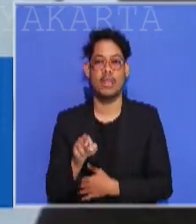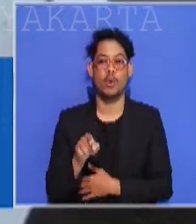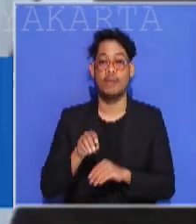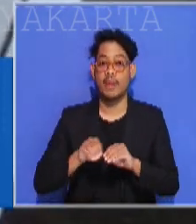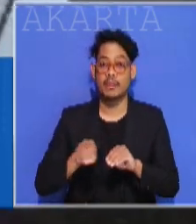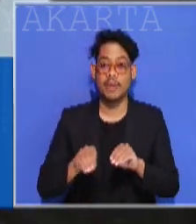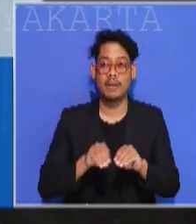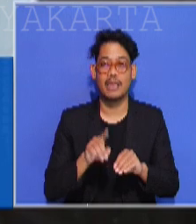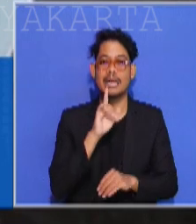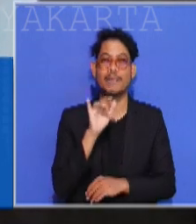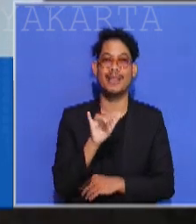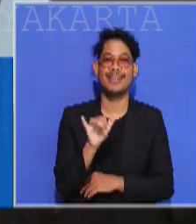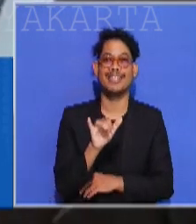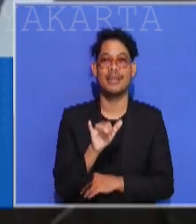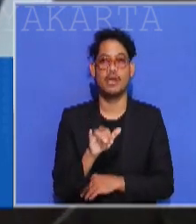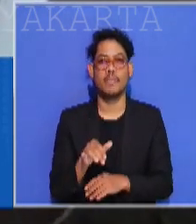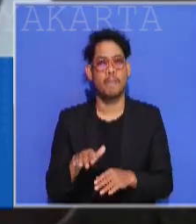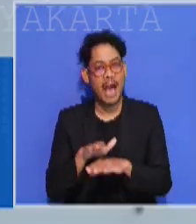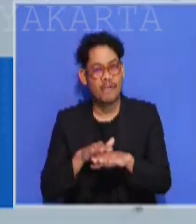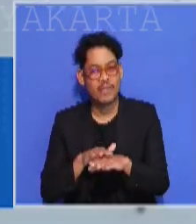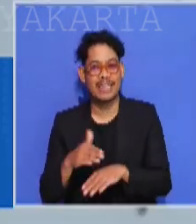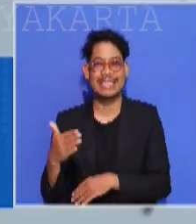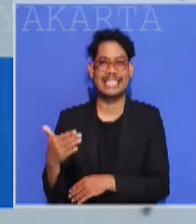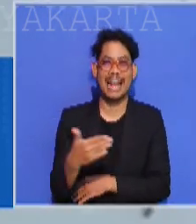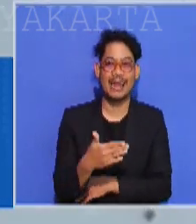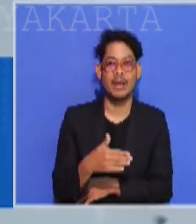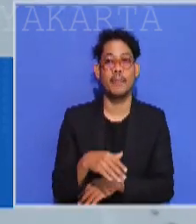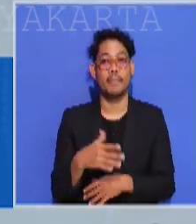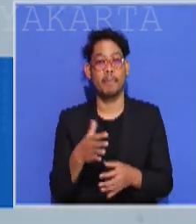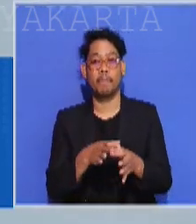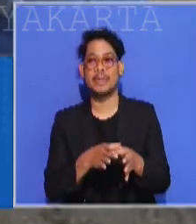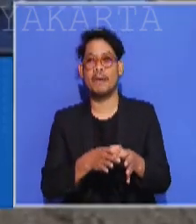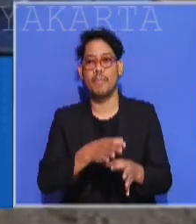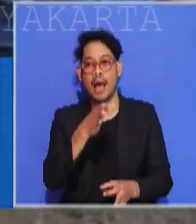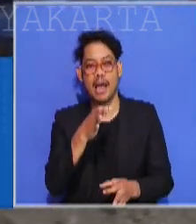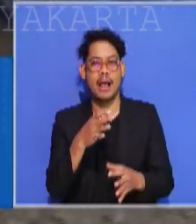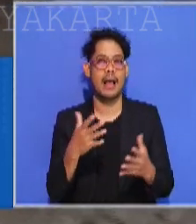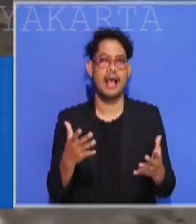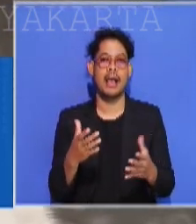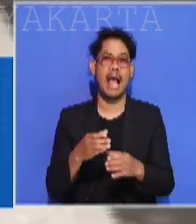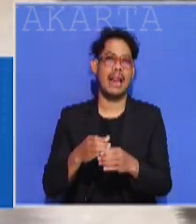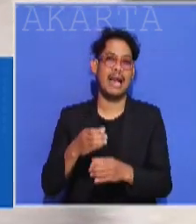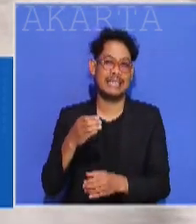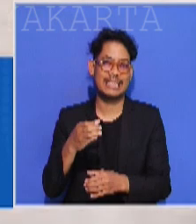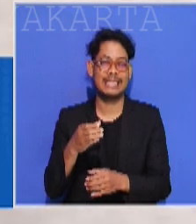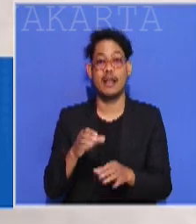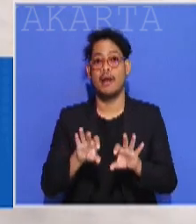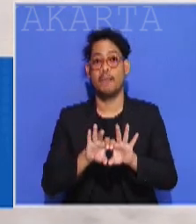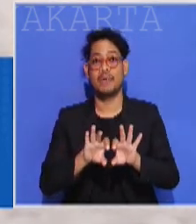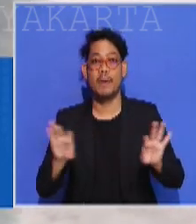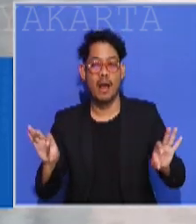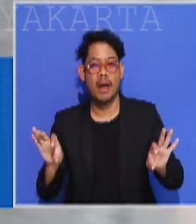Perangan pirantinipun dumados saking talang plastik, pipa pralon lan gelas plastik ingkang dipun rakit lan